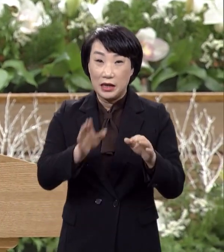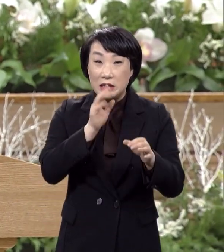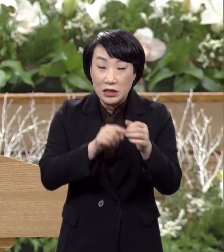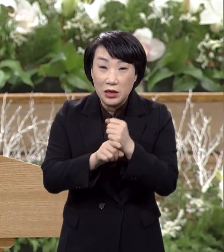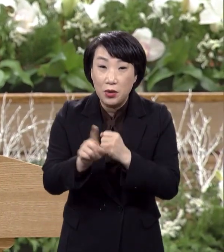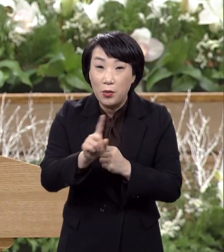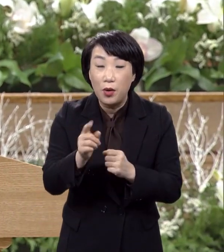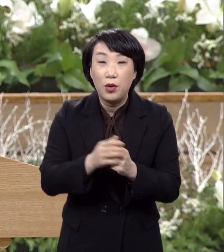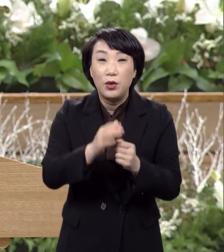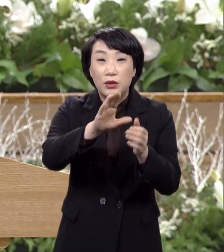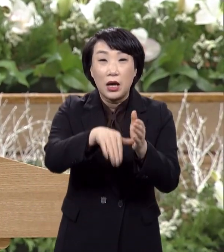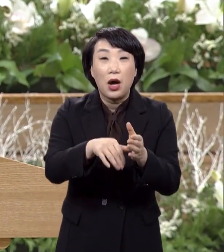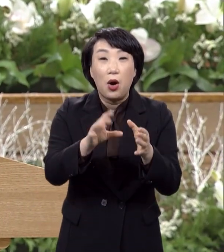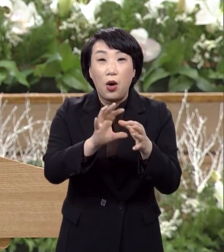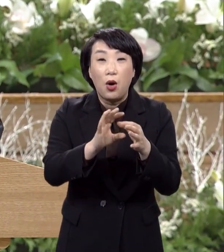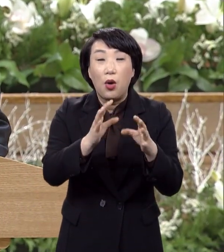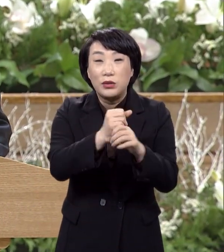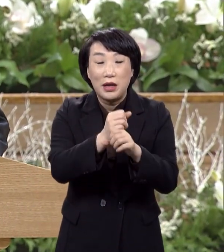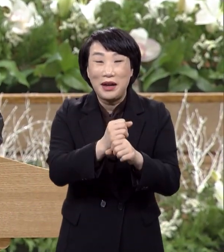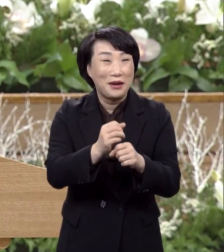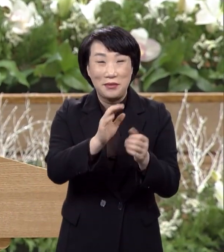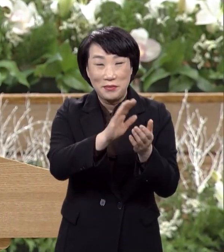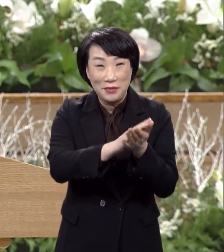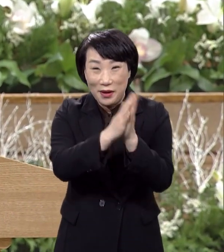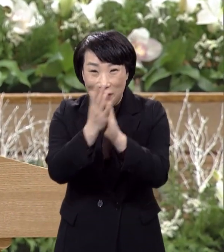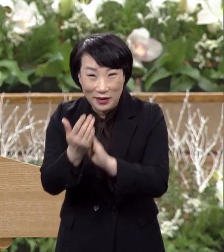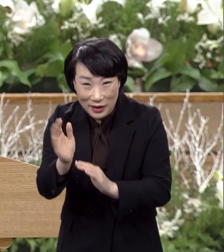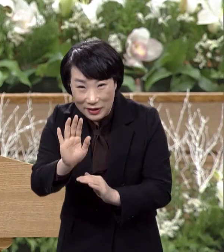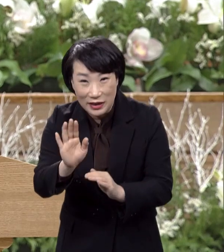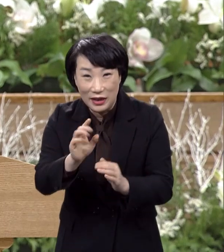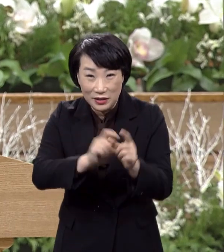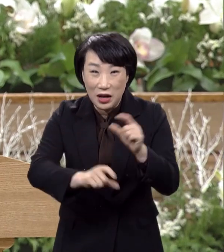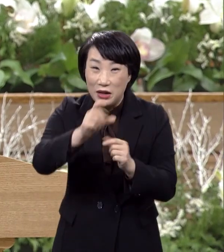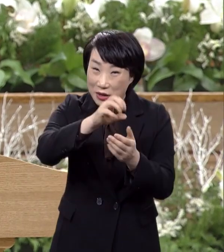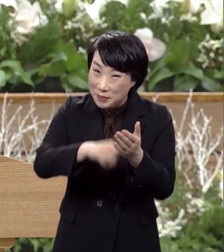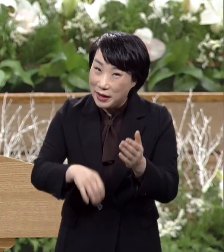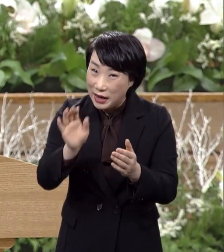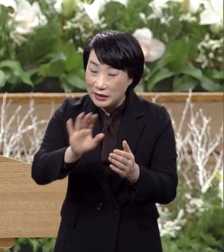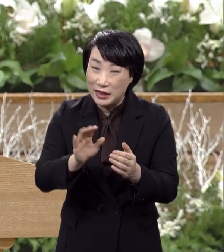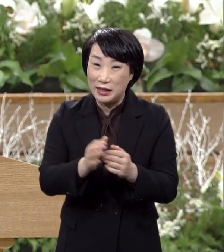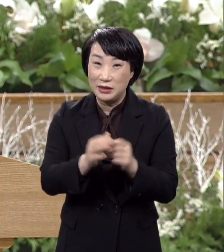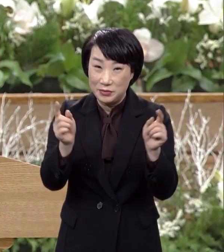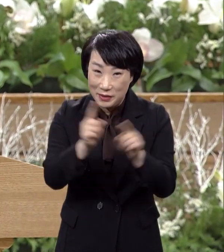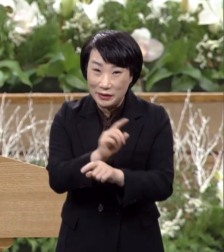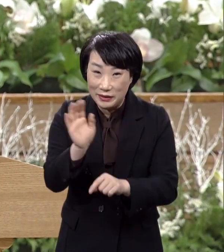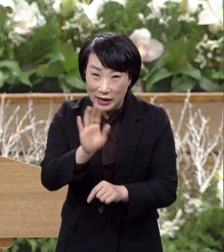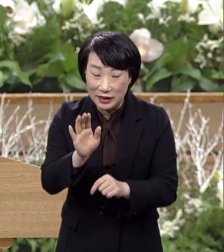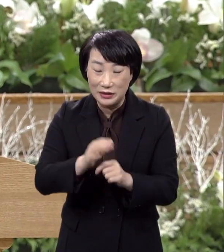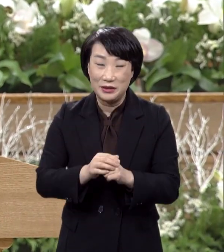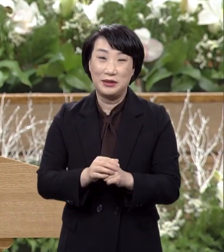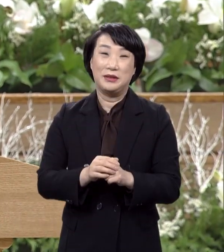진리는 어느 시대고 변하거나 가감하거나 보완하지 않는